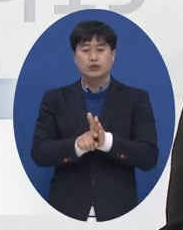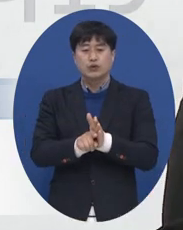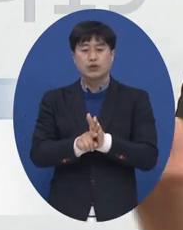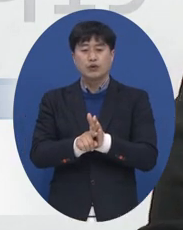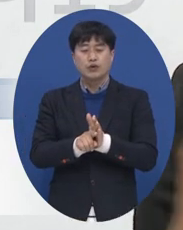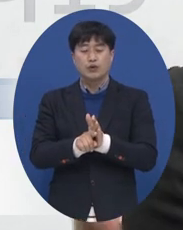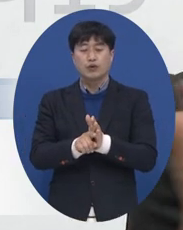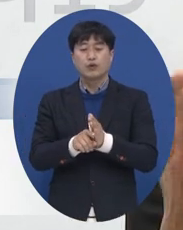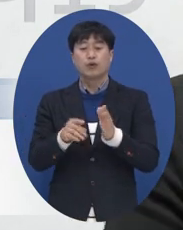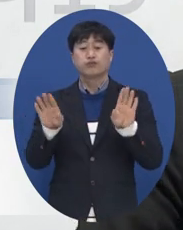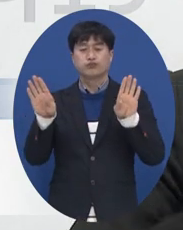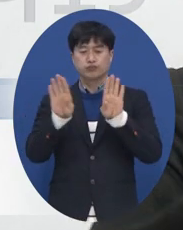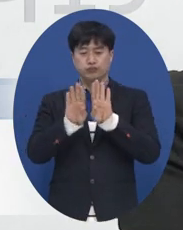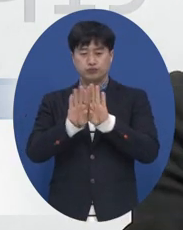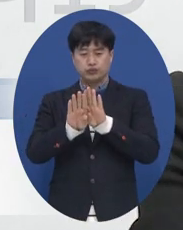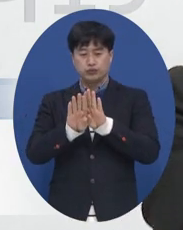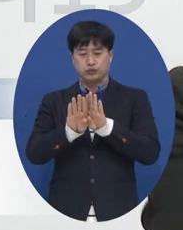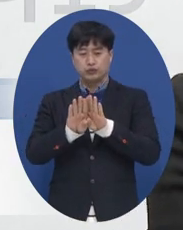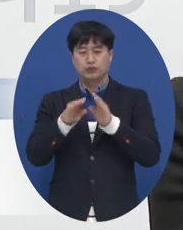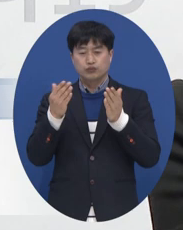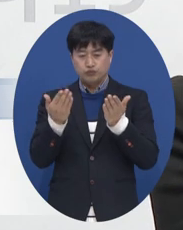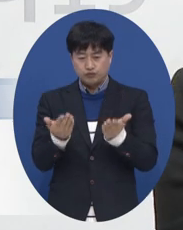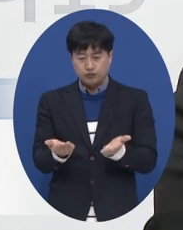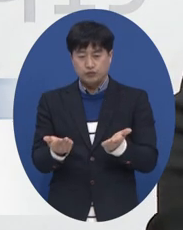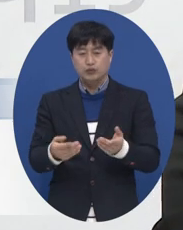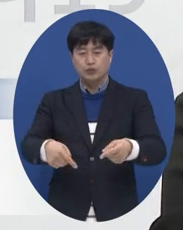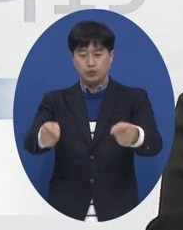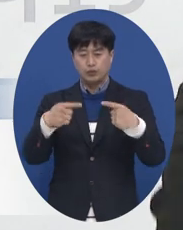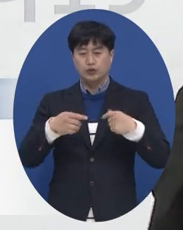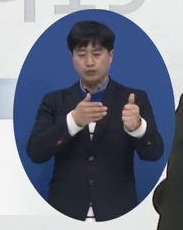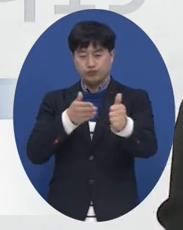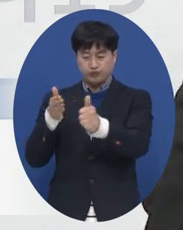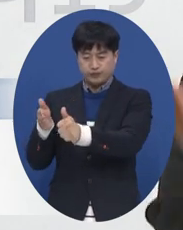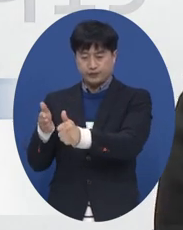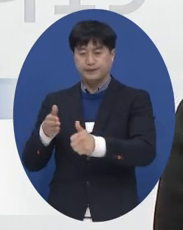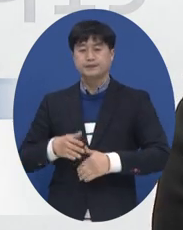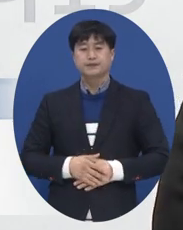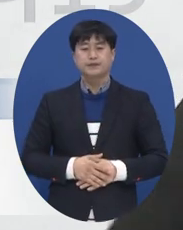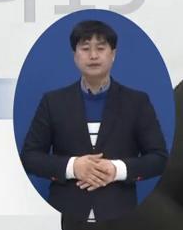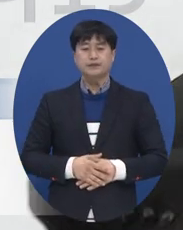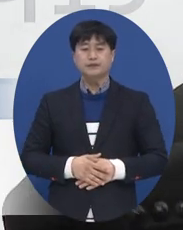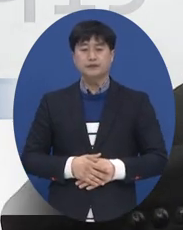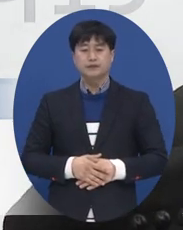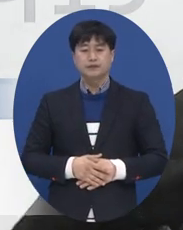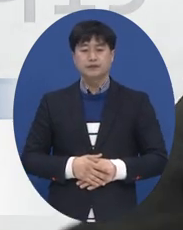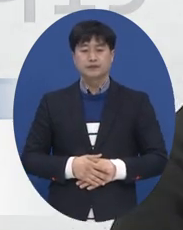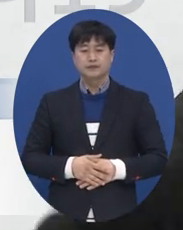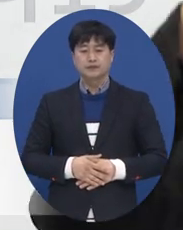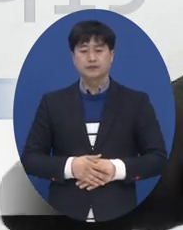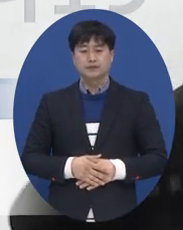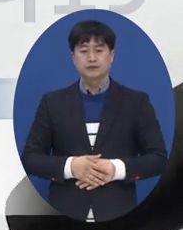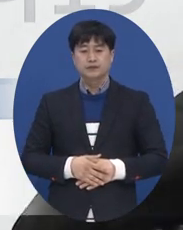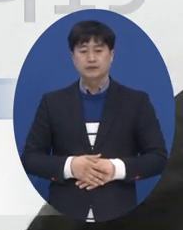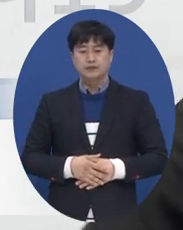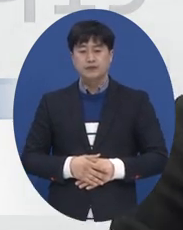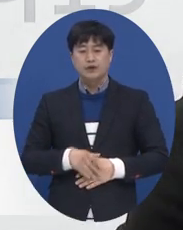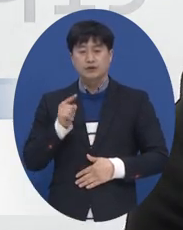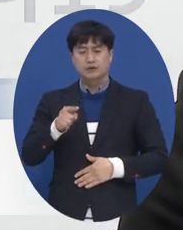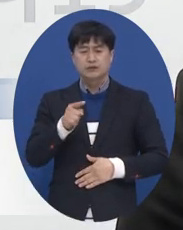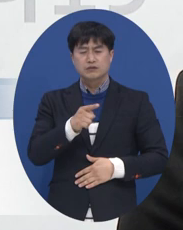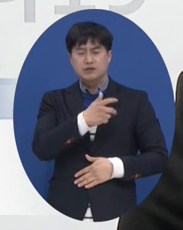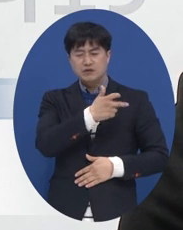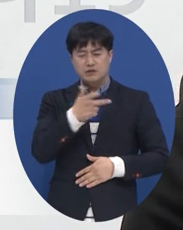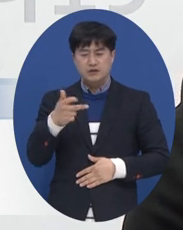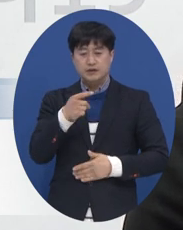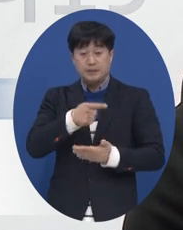위해서 휴원에 적극 동참해 주시기를 간절히 당부드립니다.